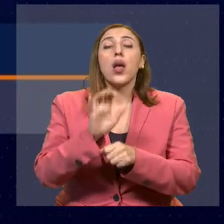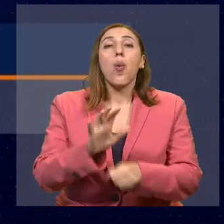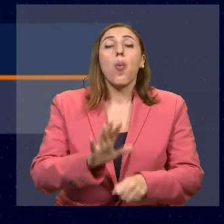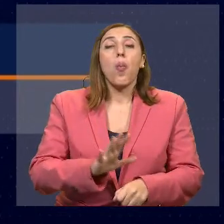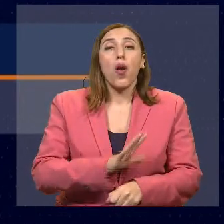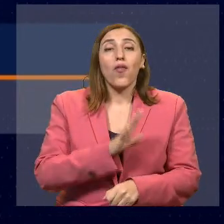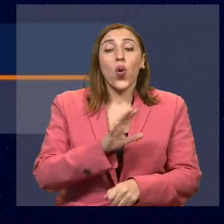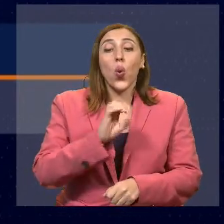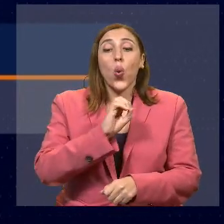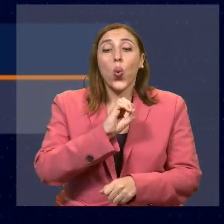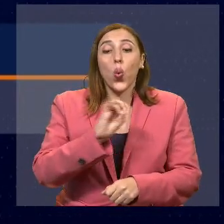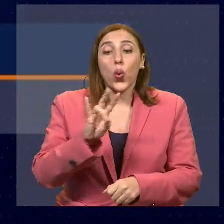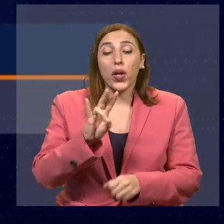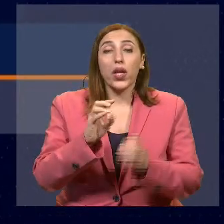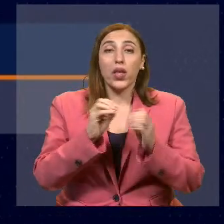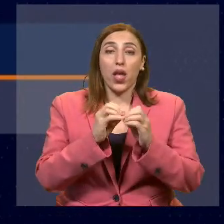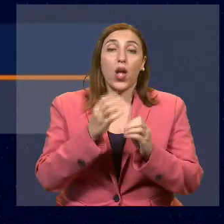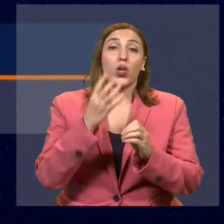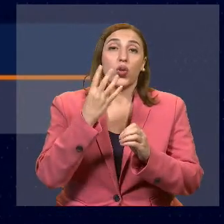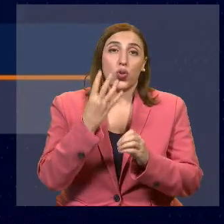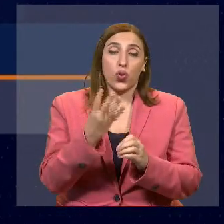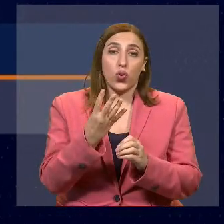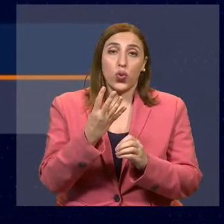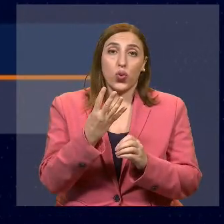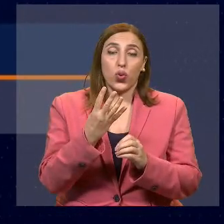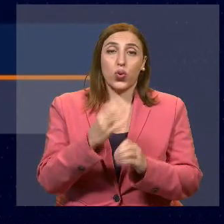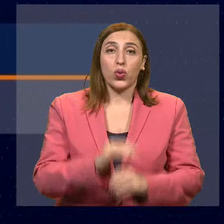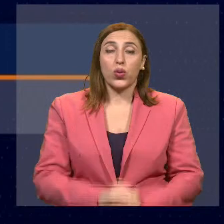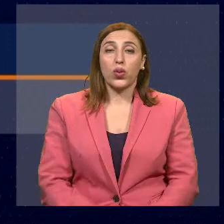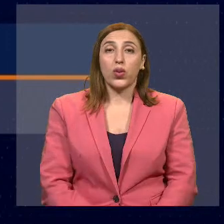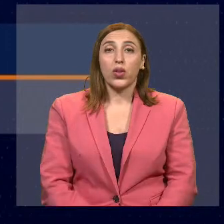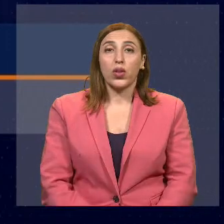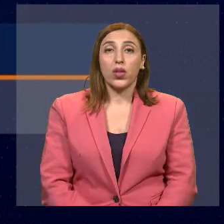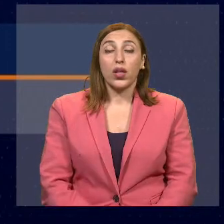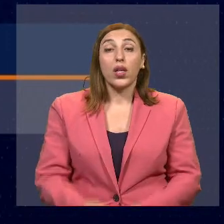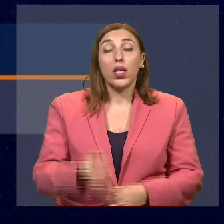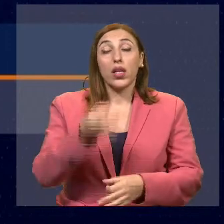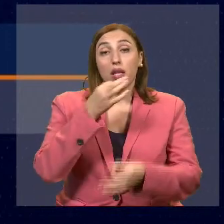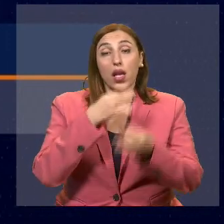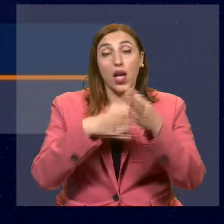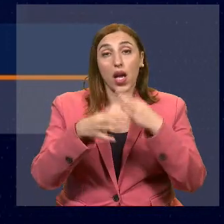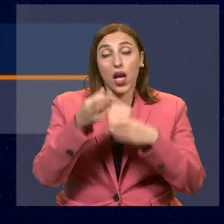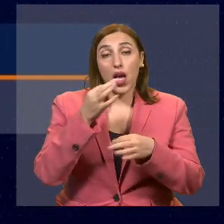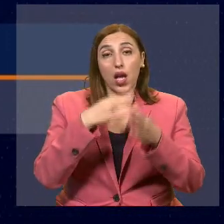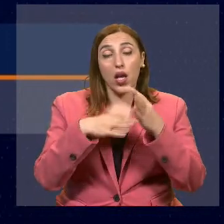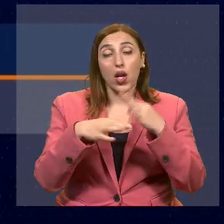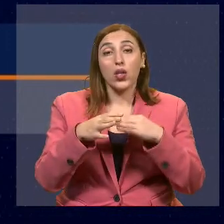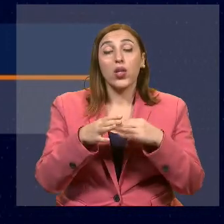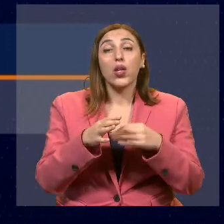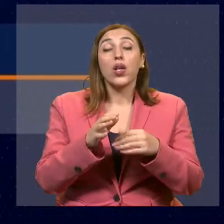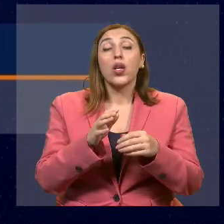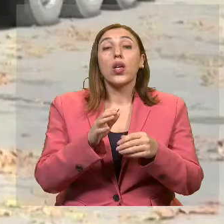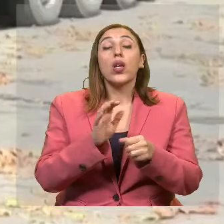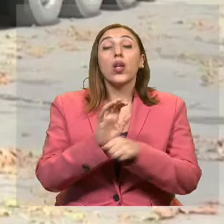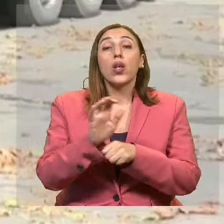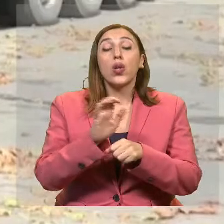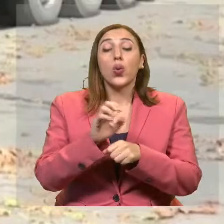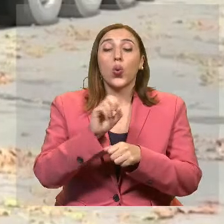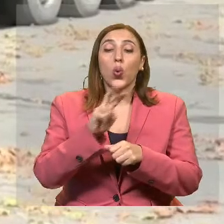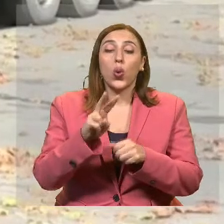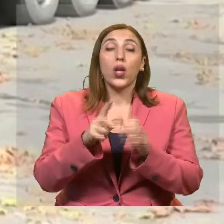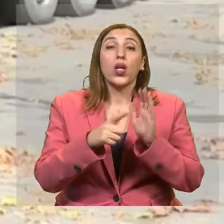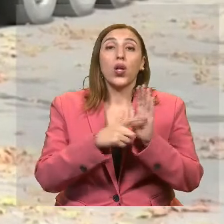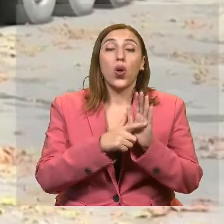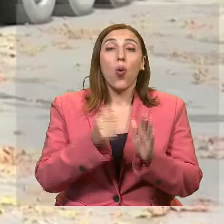է հունիսի 14-ին, իսկ տեղամիջոցների տեղափոխումը եղել է հուլիսի 7-ին։